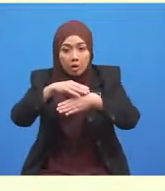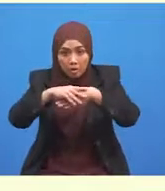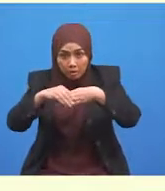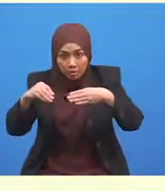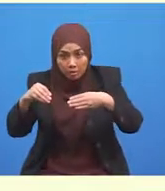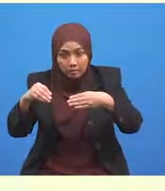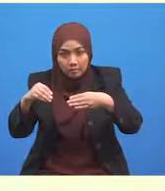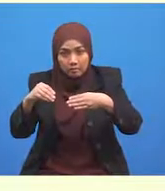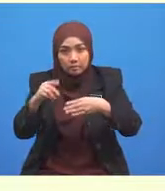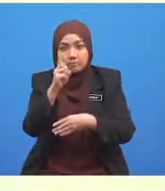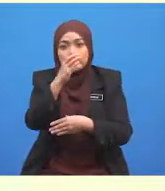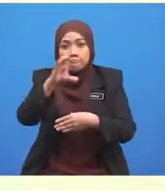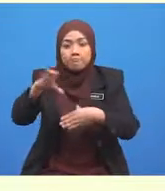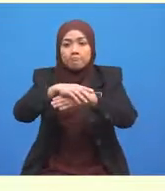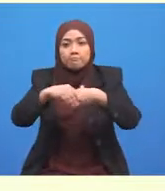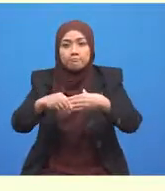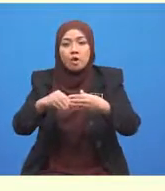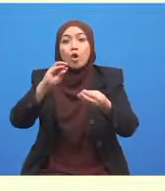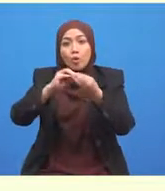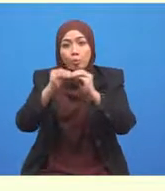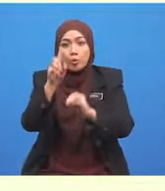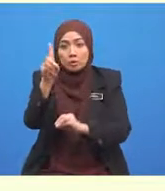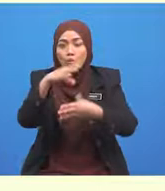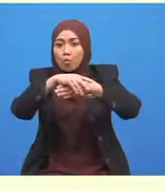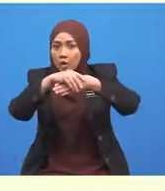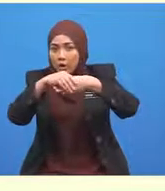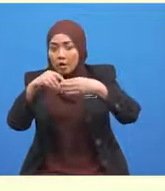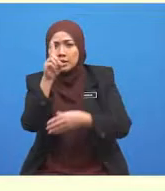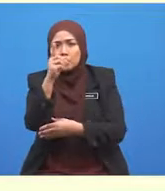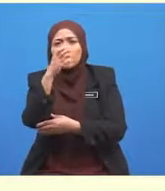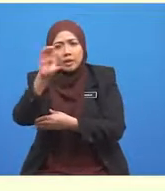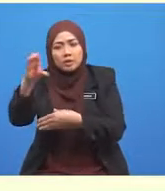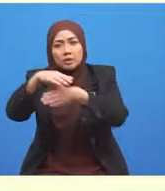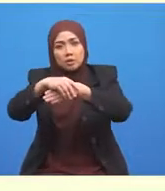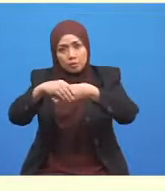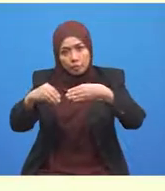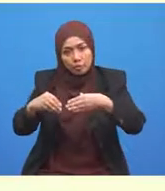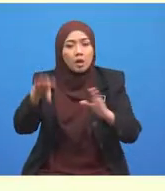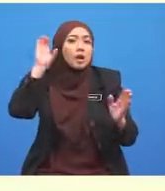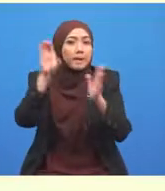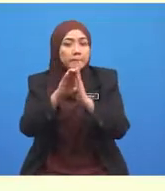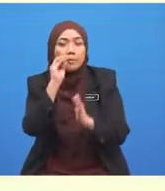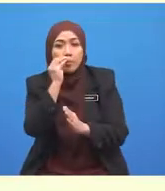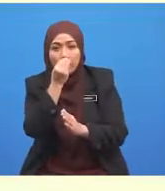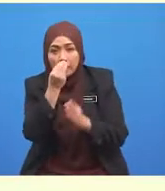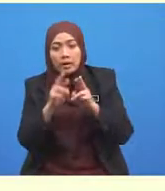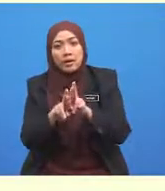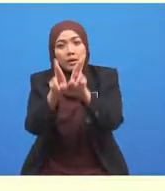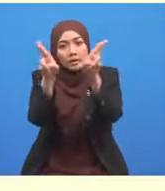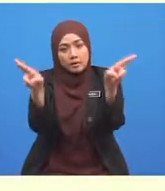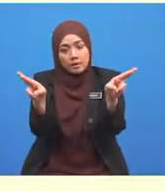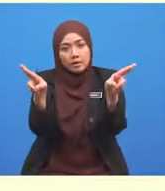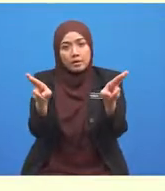mempunyai nombor 100, gambar bunga raya, logo Bank